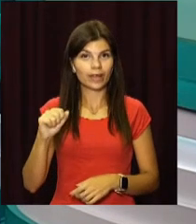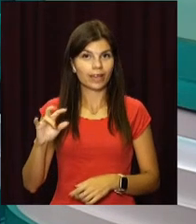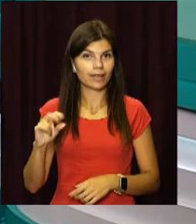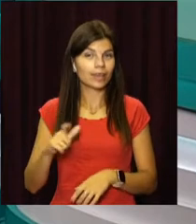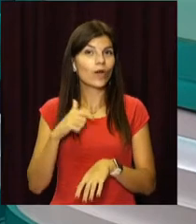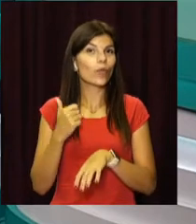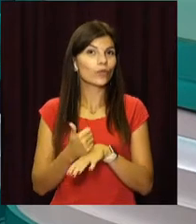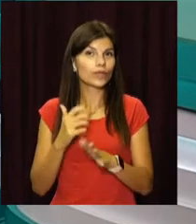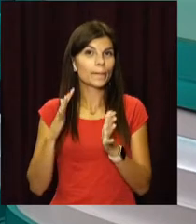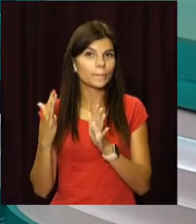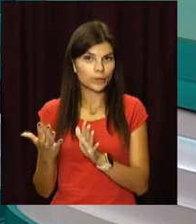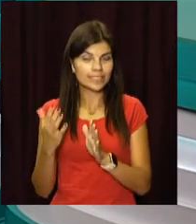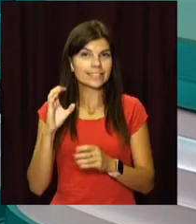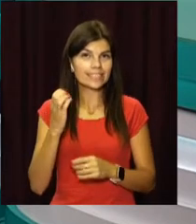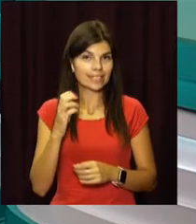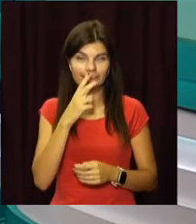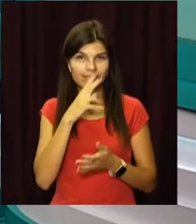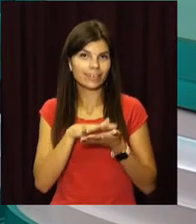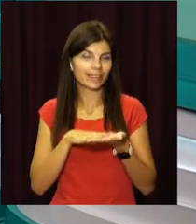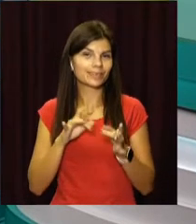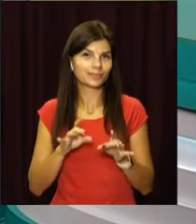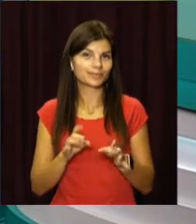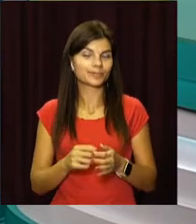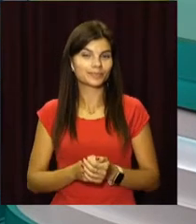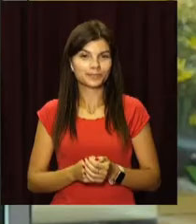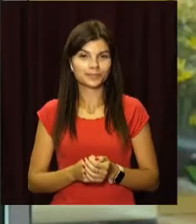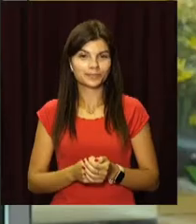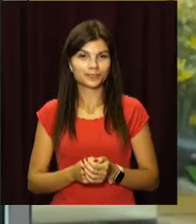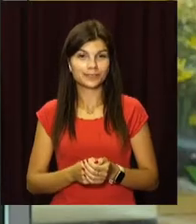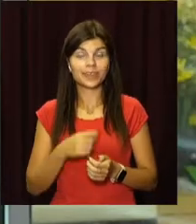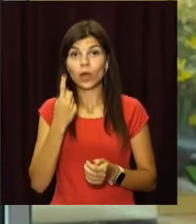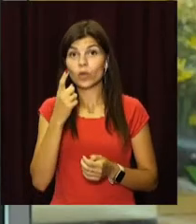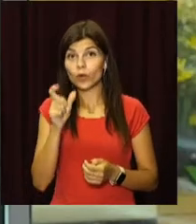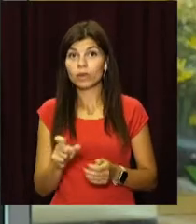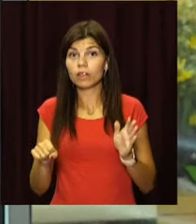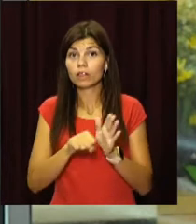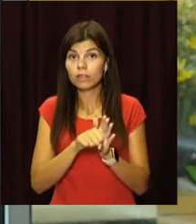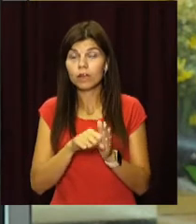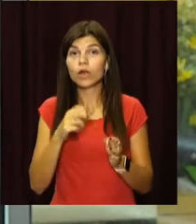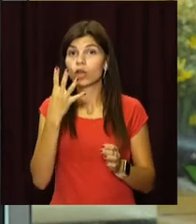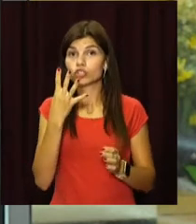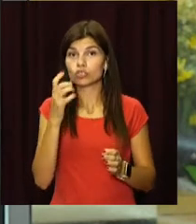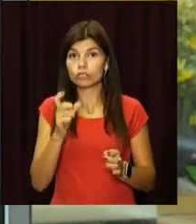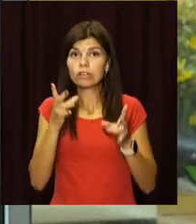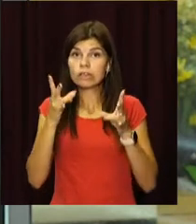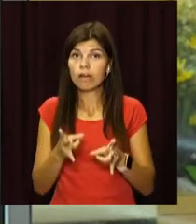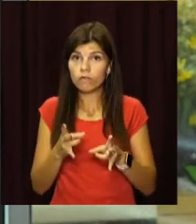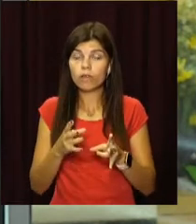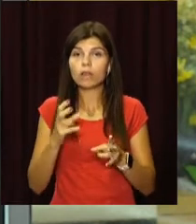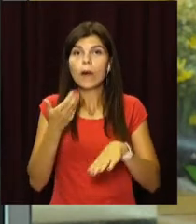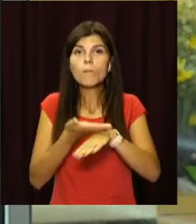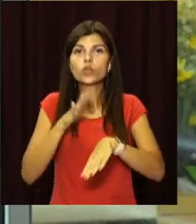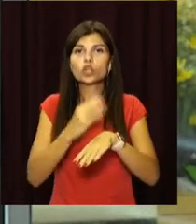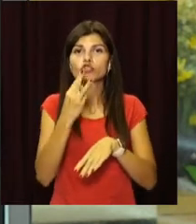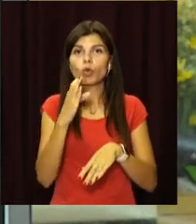Пуговкіна. І про головні події середи дивіться просто зараз. Одна людина загинула, четверо травмовані.